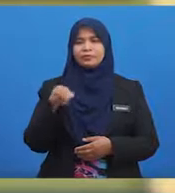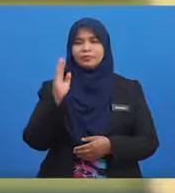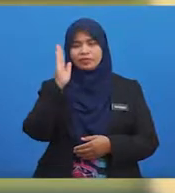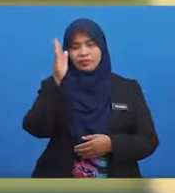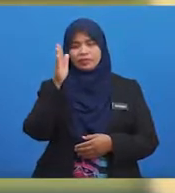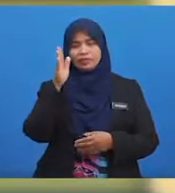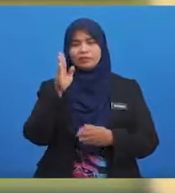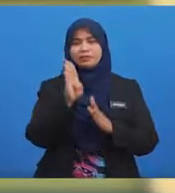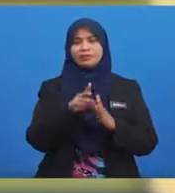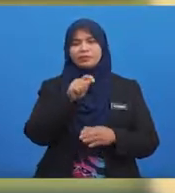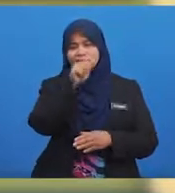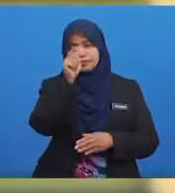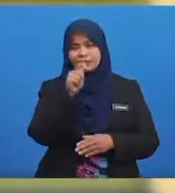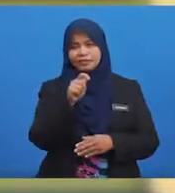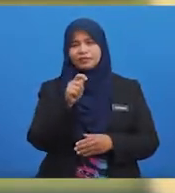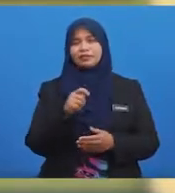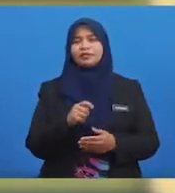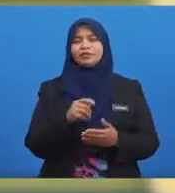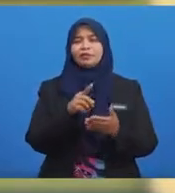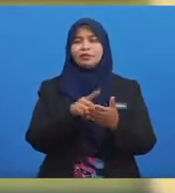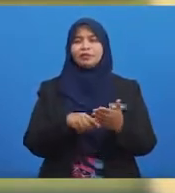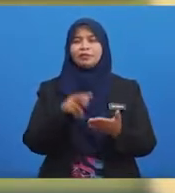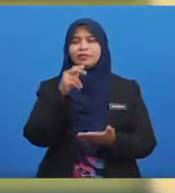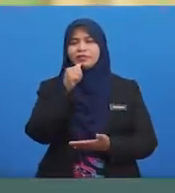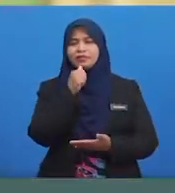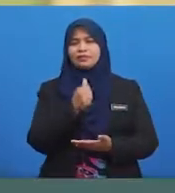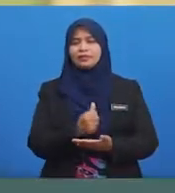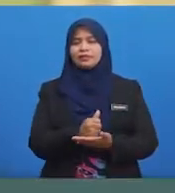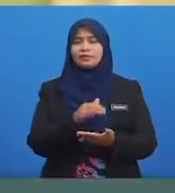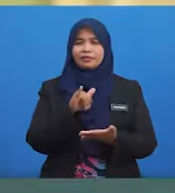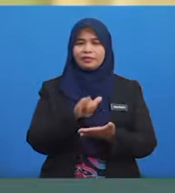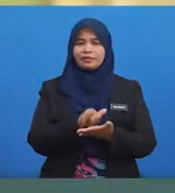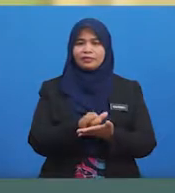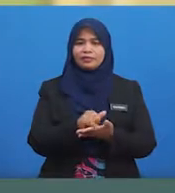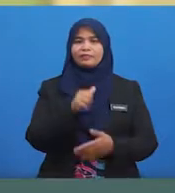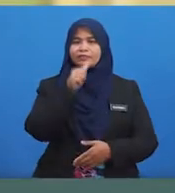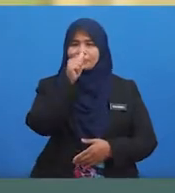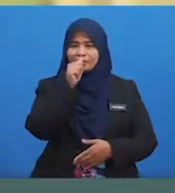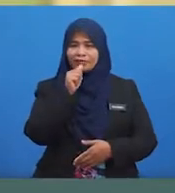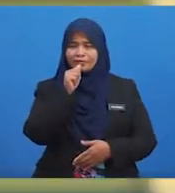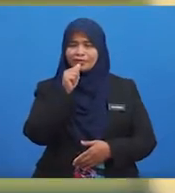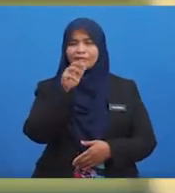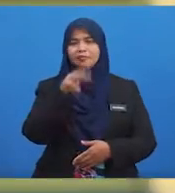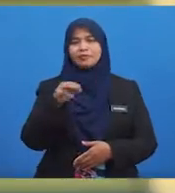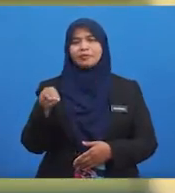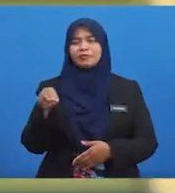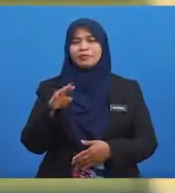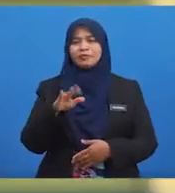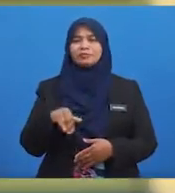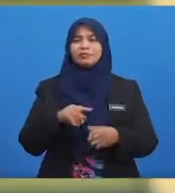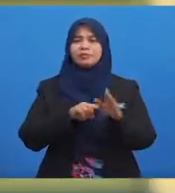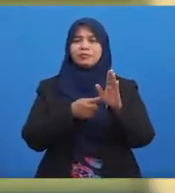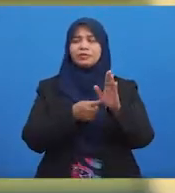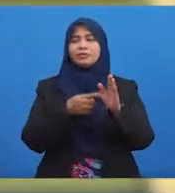sertanya dalam hati apakah nilai tersebut Kai sabar ye murid-murid sebelum